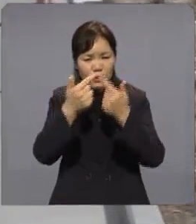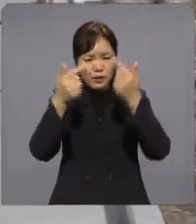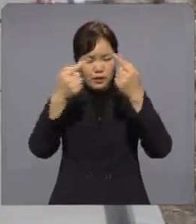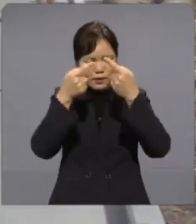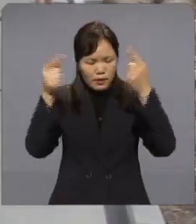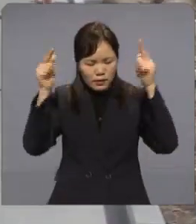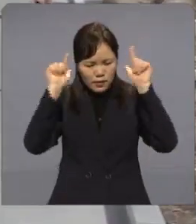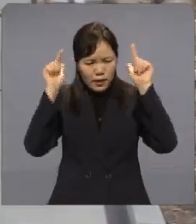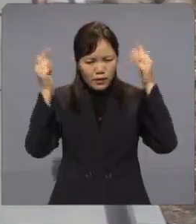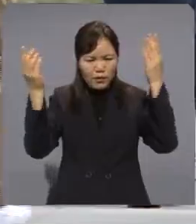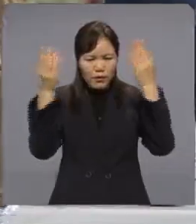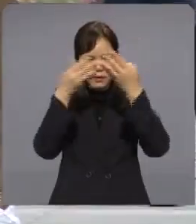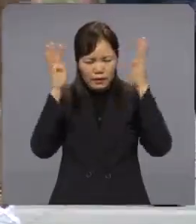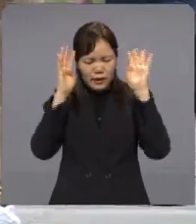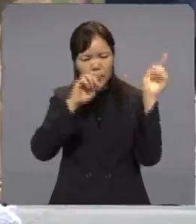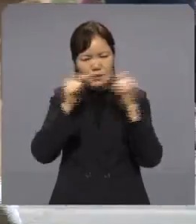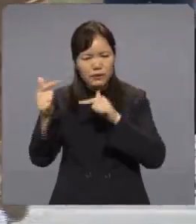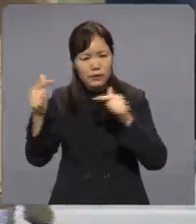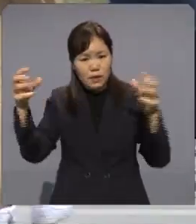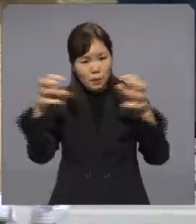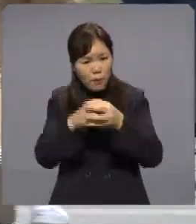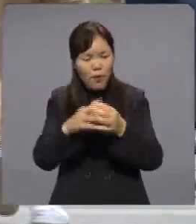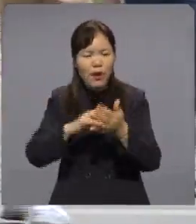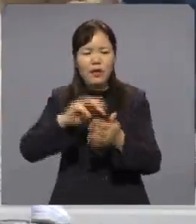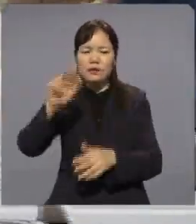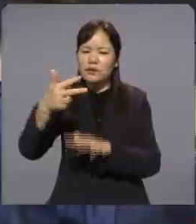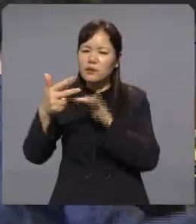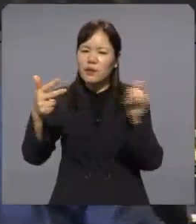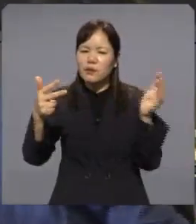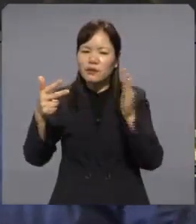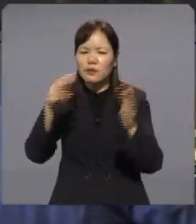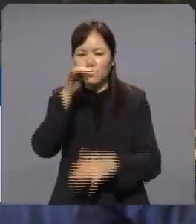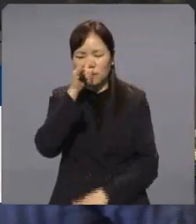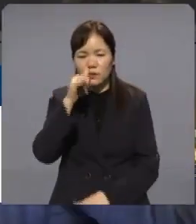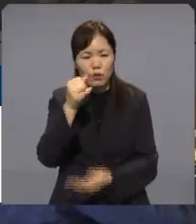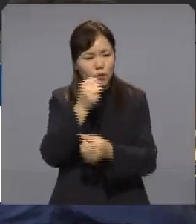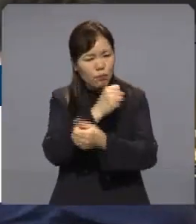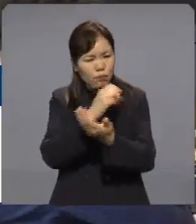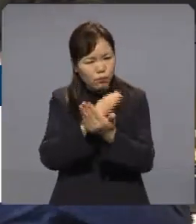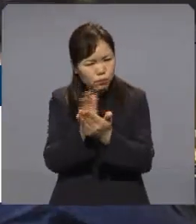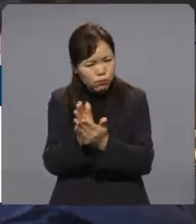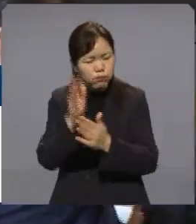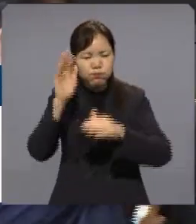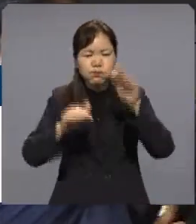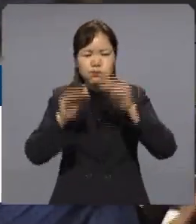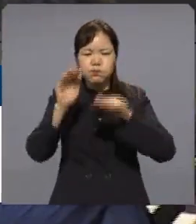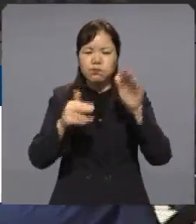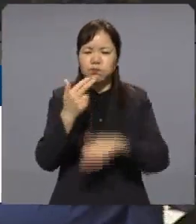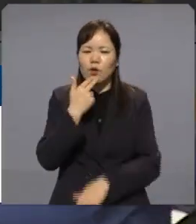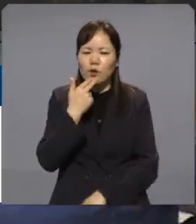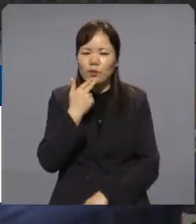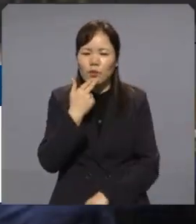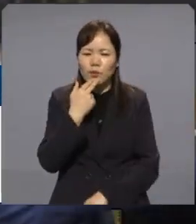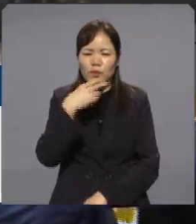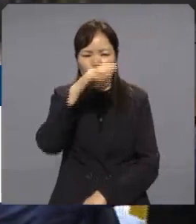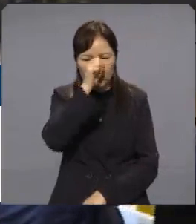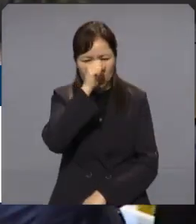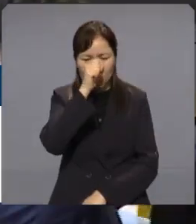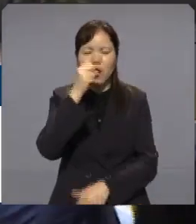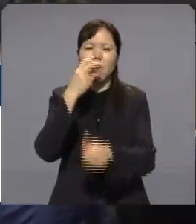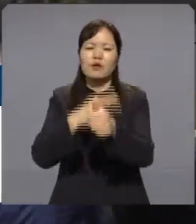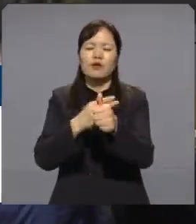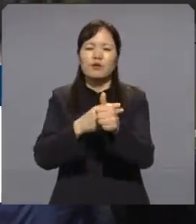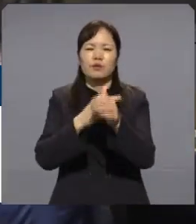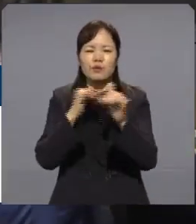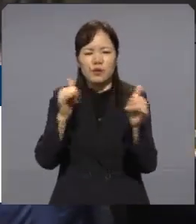포함해 700여 명에 이릅니다. 각 분야가 크게 편차가 없이 다 골고루 좋다 보니까 교수님들도